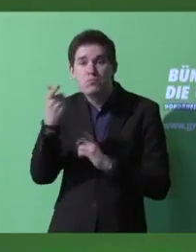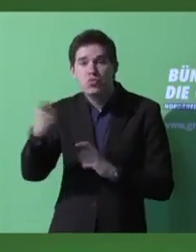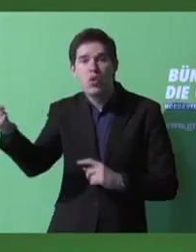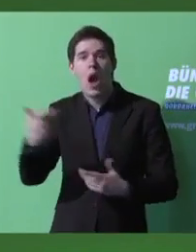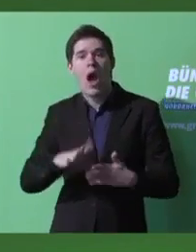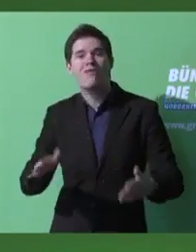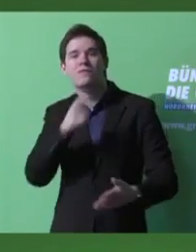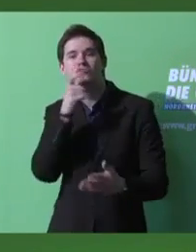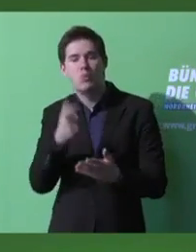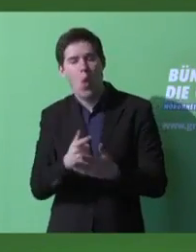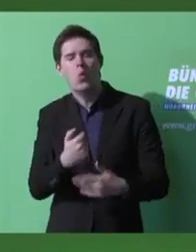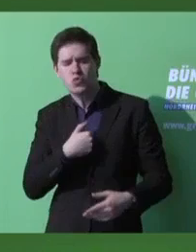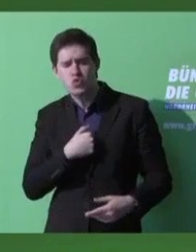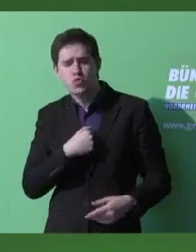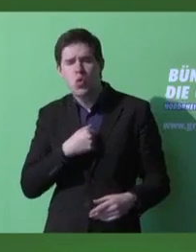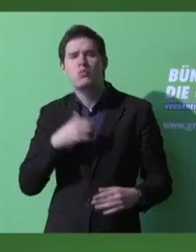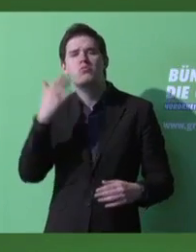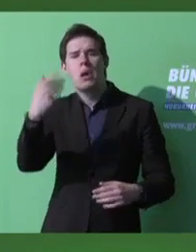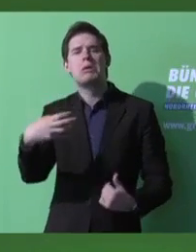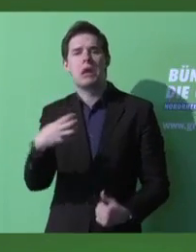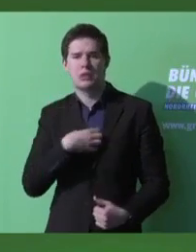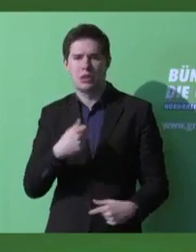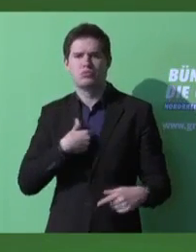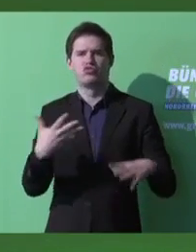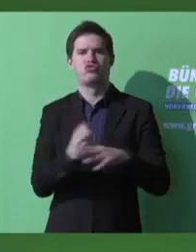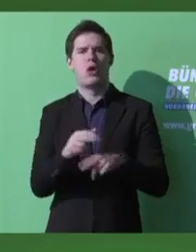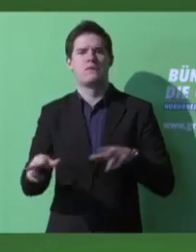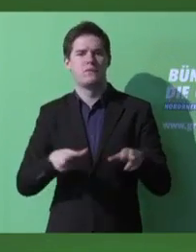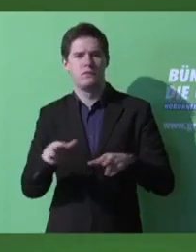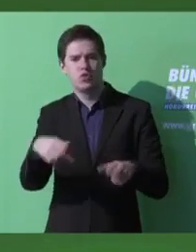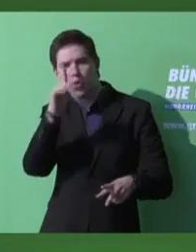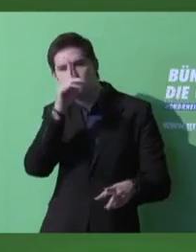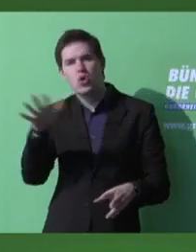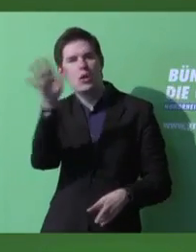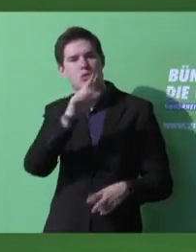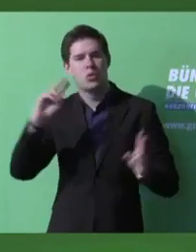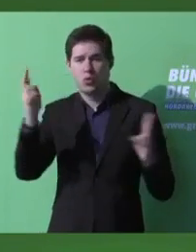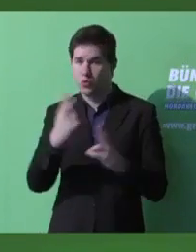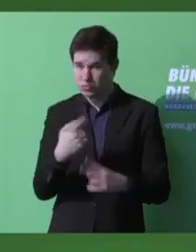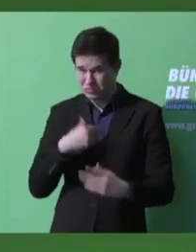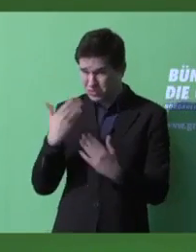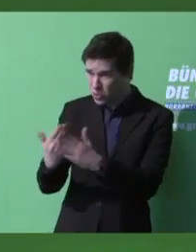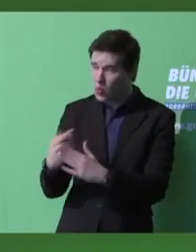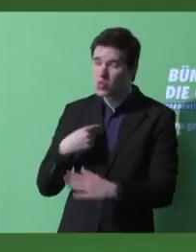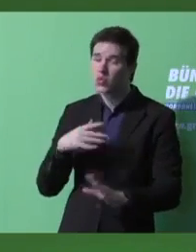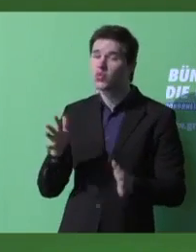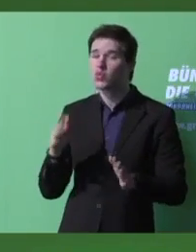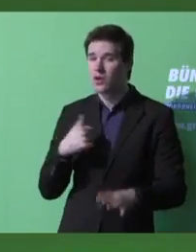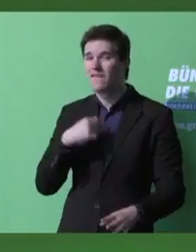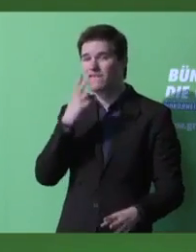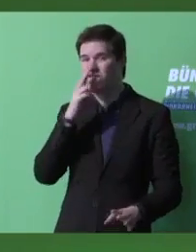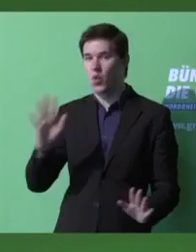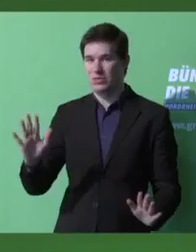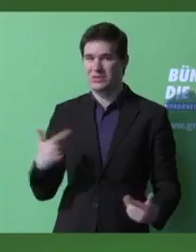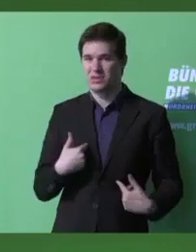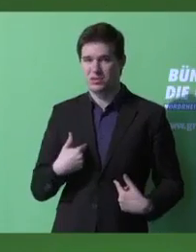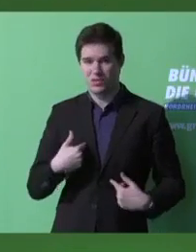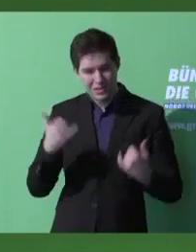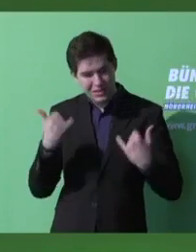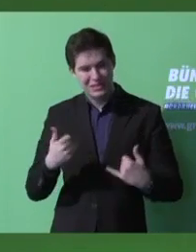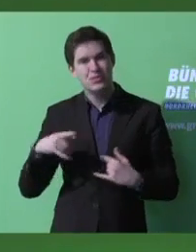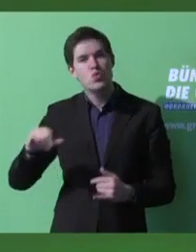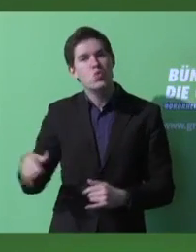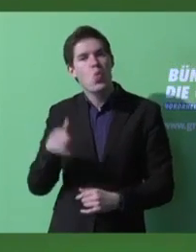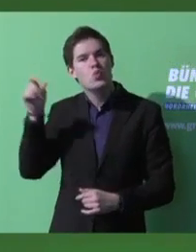wird, wird das deutschlandweit eingeführt und wird das umgesetzt. Da wären wir etwas vorsichtiger. Da ist eine maßvolle Linie, wie wir sie haben, wie Jürgen